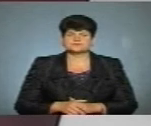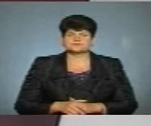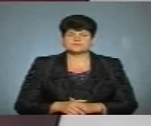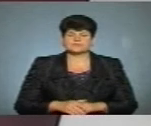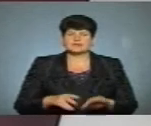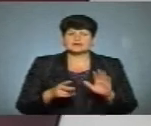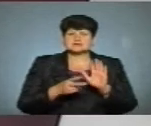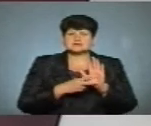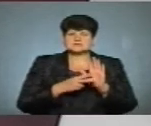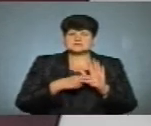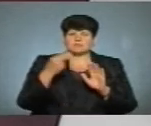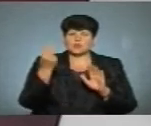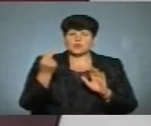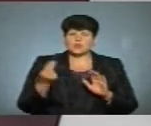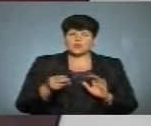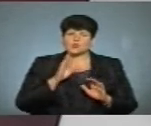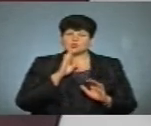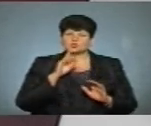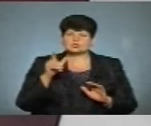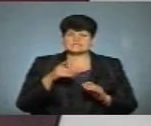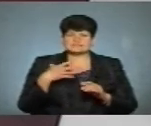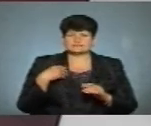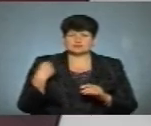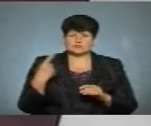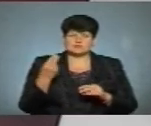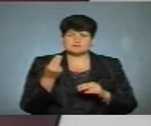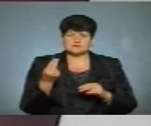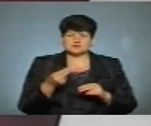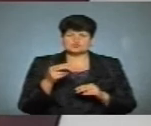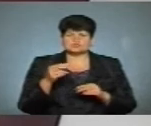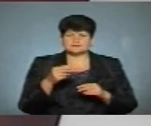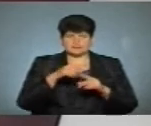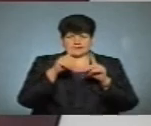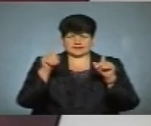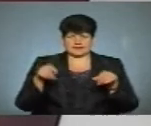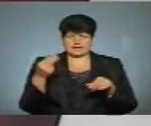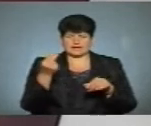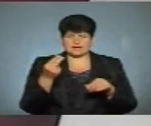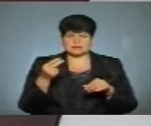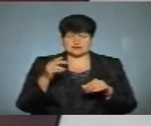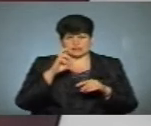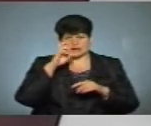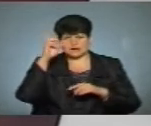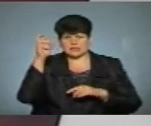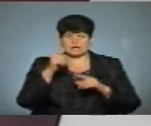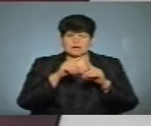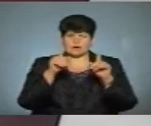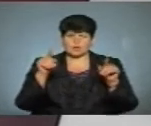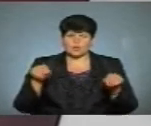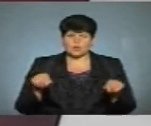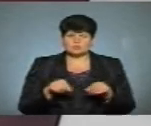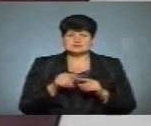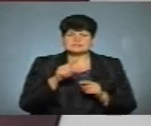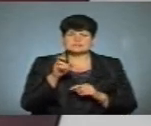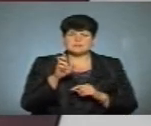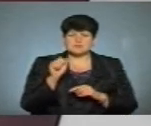Семеро художниці з Львівщини пишуть ікони у Збарицькому замку. Це мистецький іконописний пленер, повідомила учена секретарка